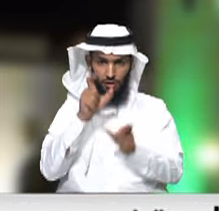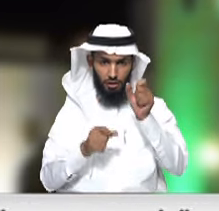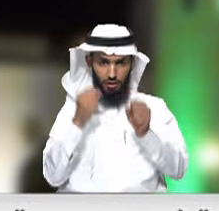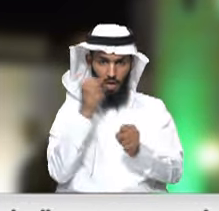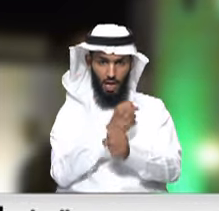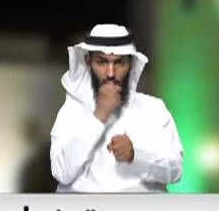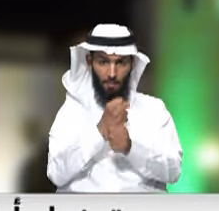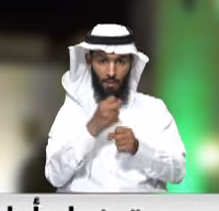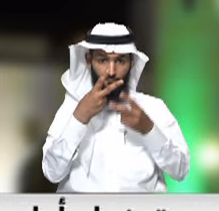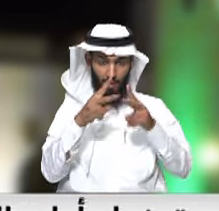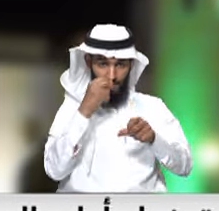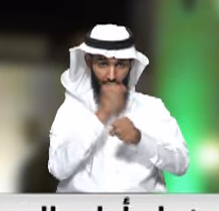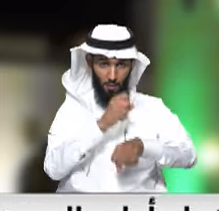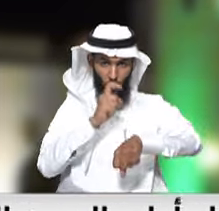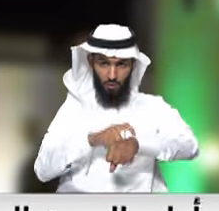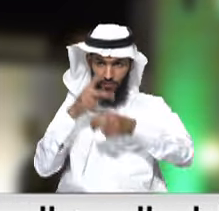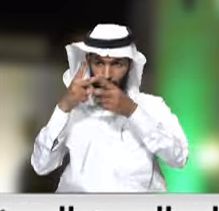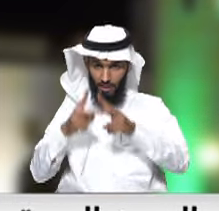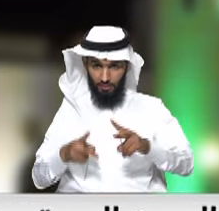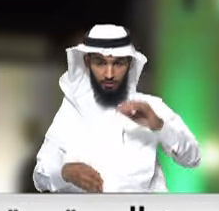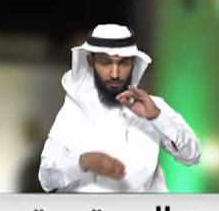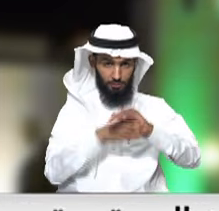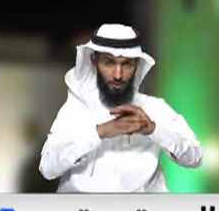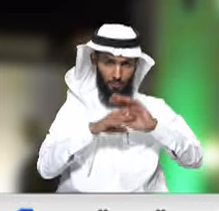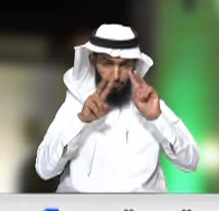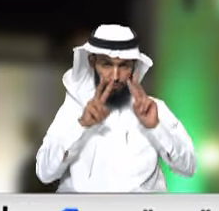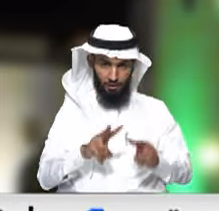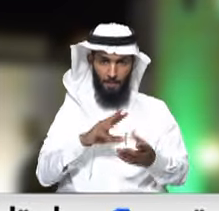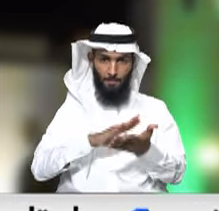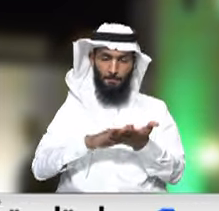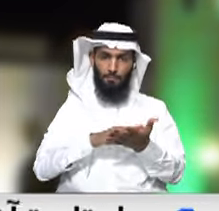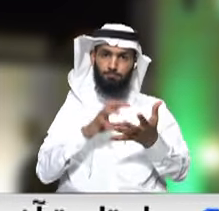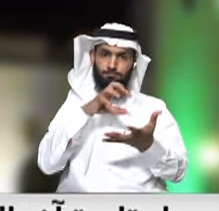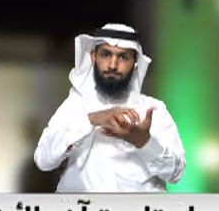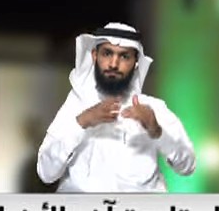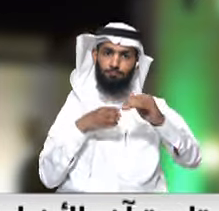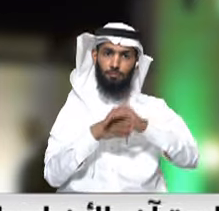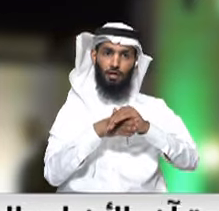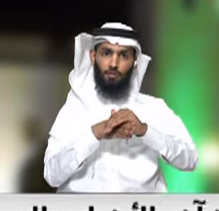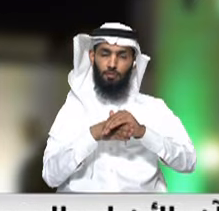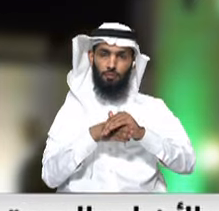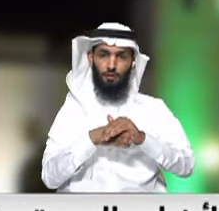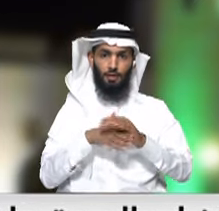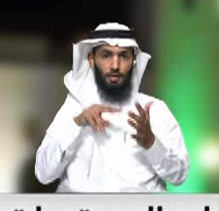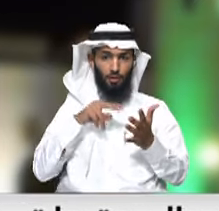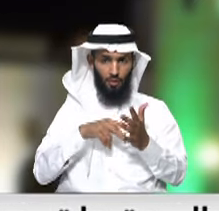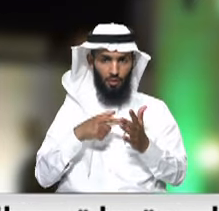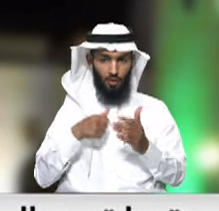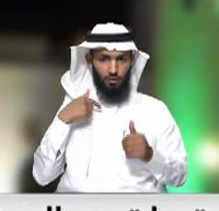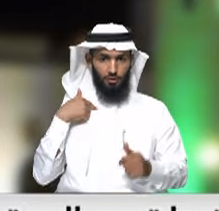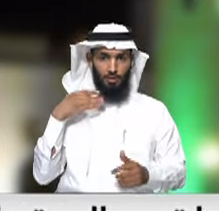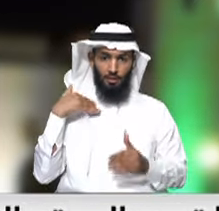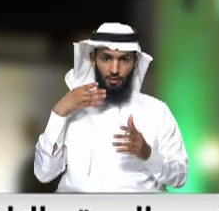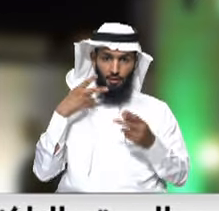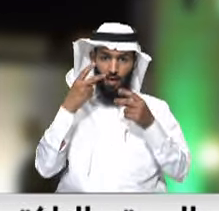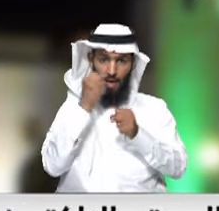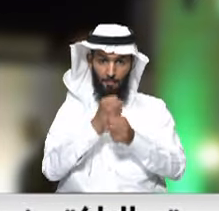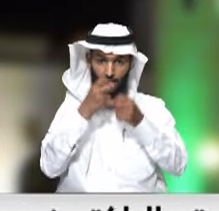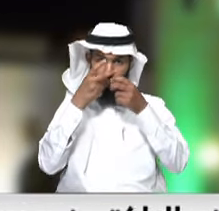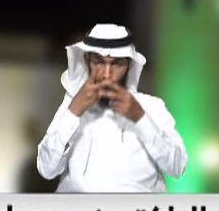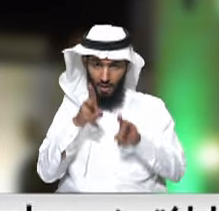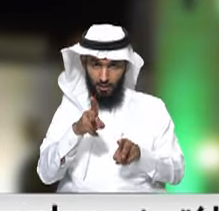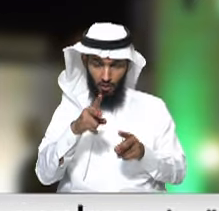على رأس عملهم أثناء الدوام الرسمي في مقر العمل، بالإضافة لإثبات الحضور والانصراف، وذلك باستخدام أنظمة